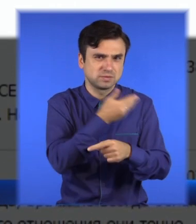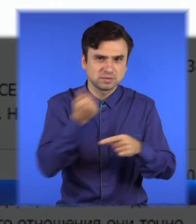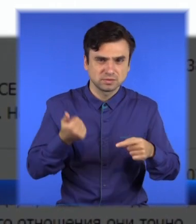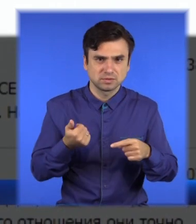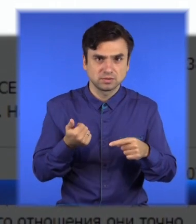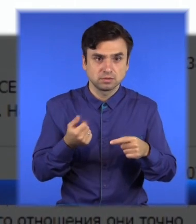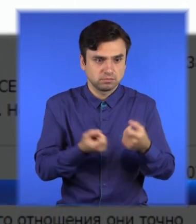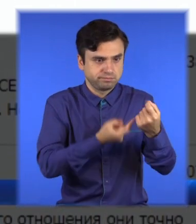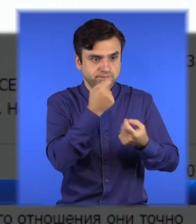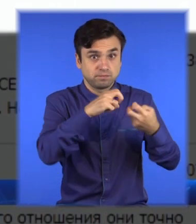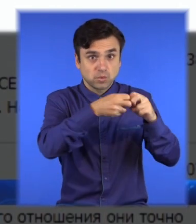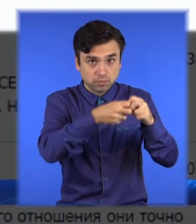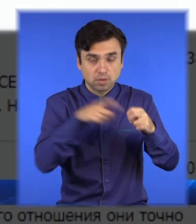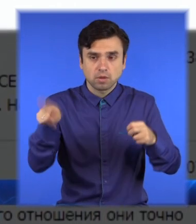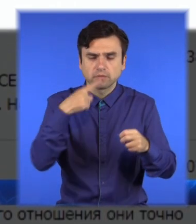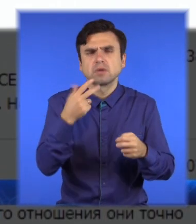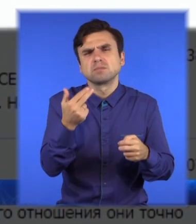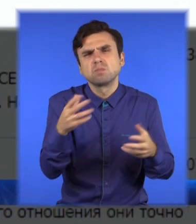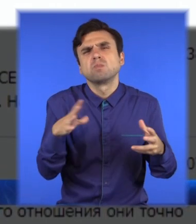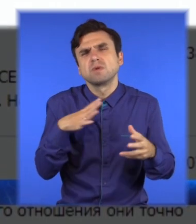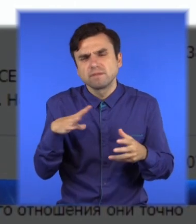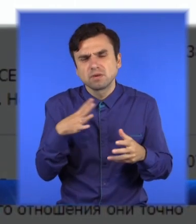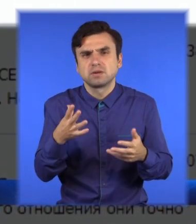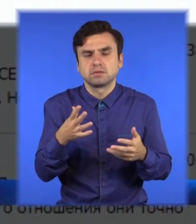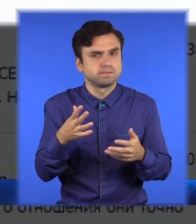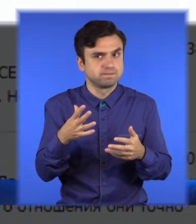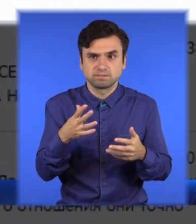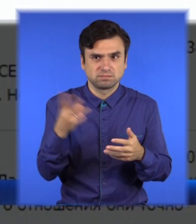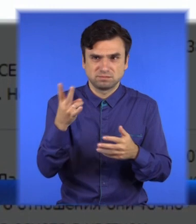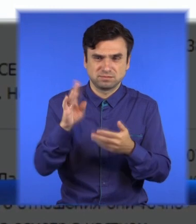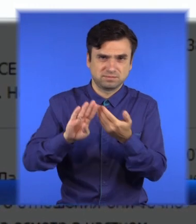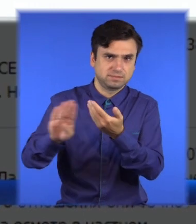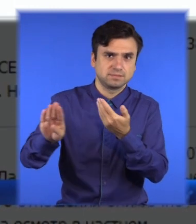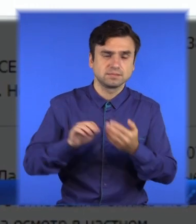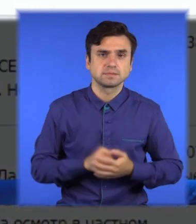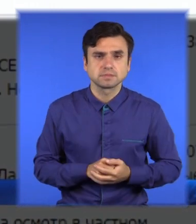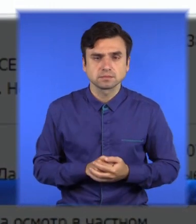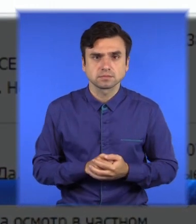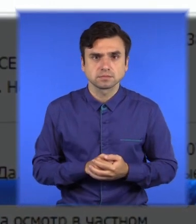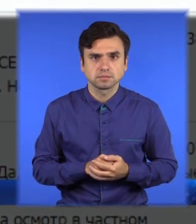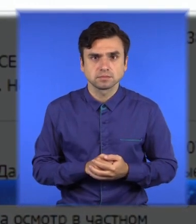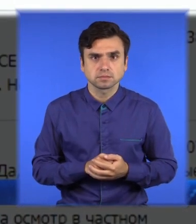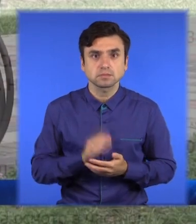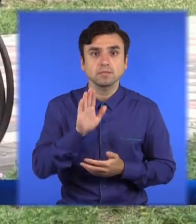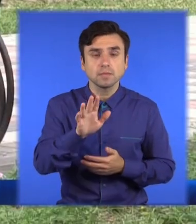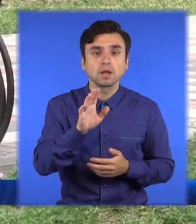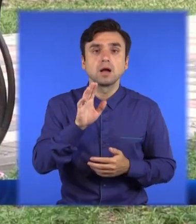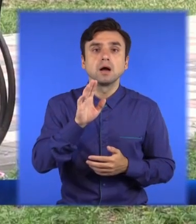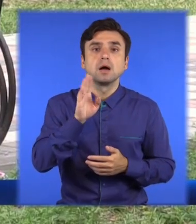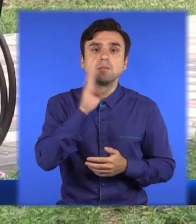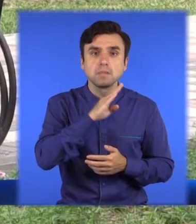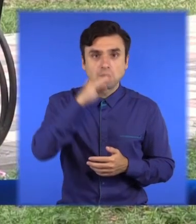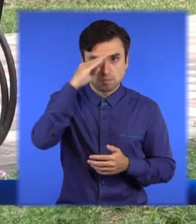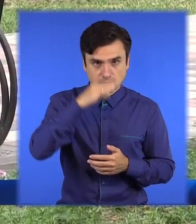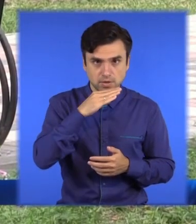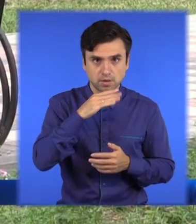начинает лечить. Проявляются осложнения, а она с серьезным видом говорит, что так бывает. Поверьте, надо бить тревогу. Але